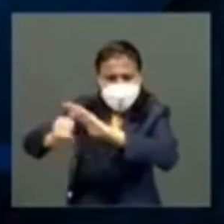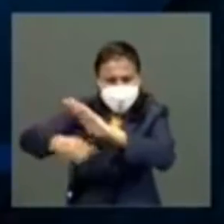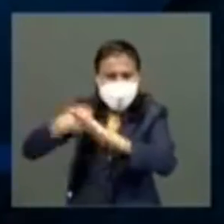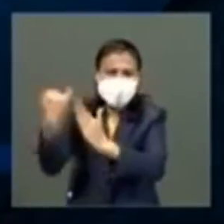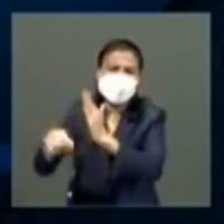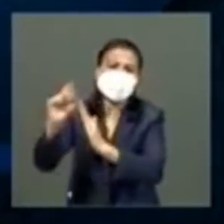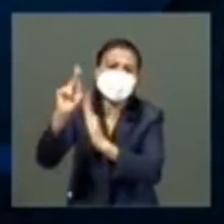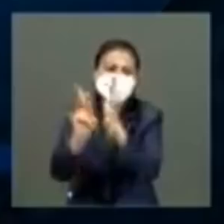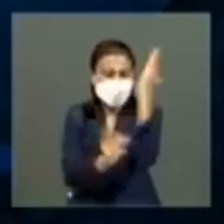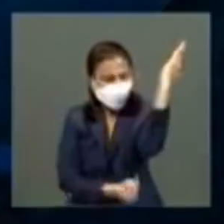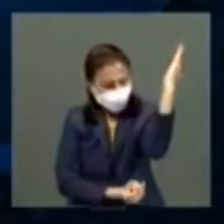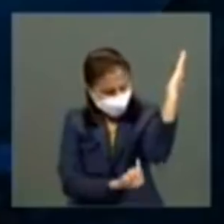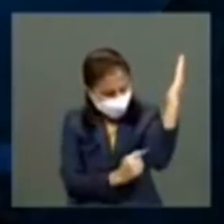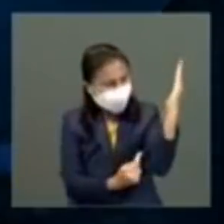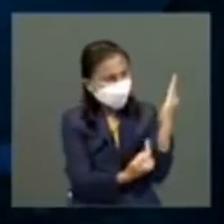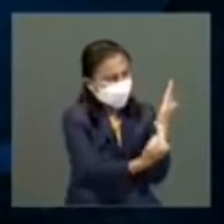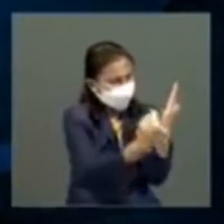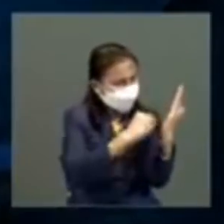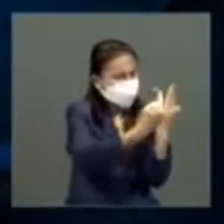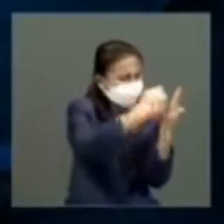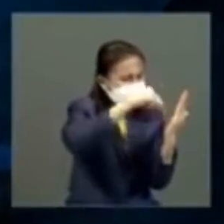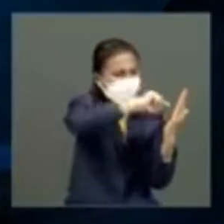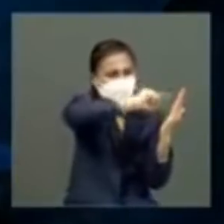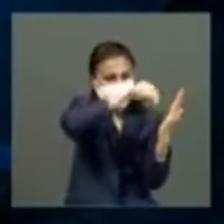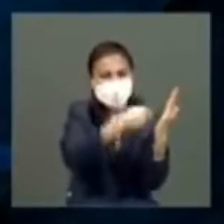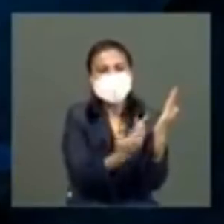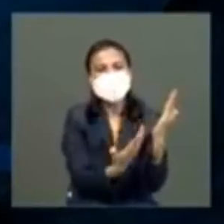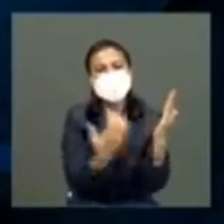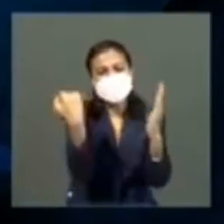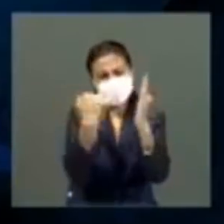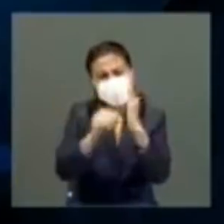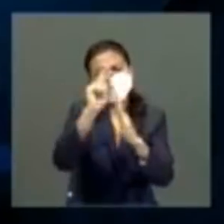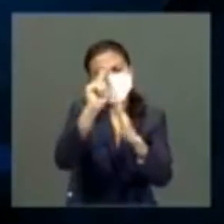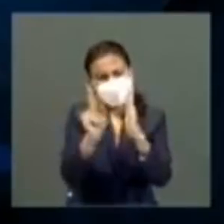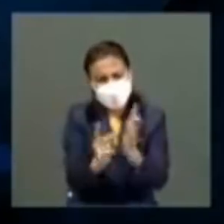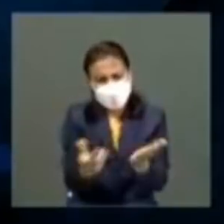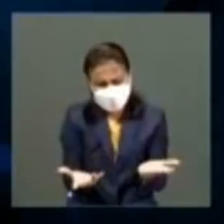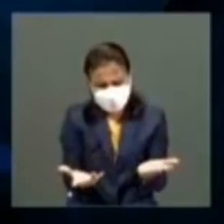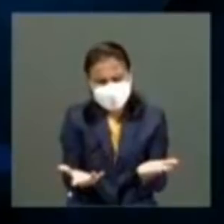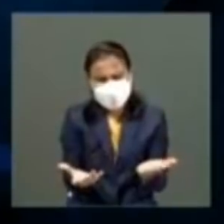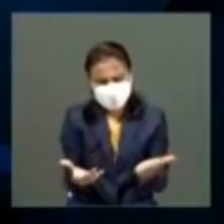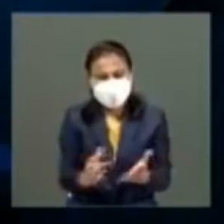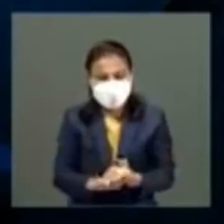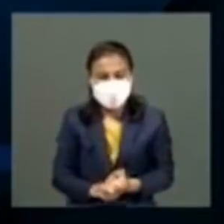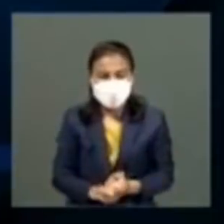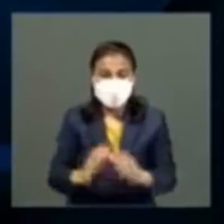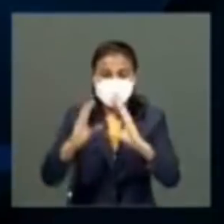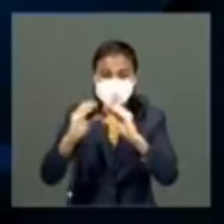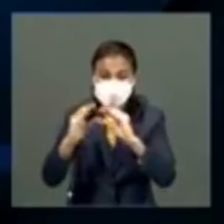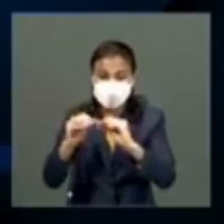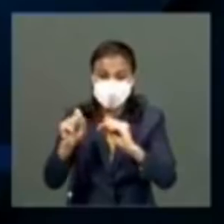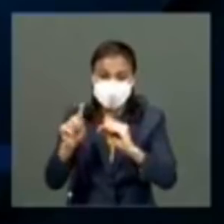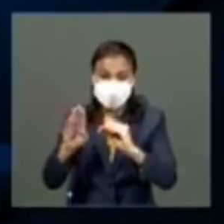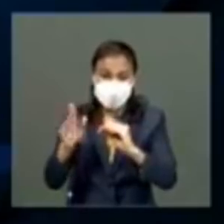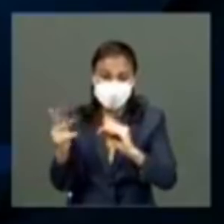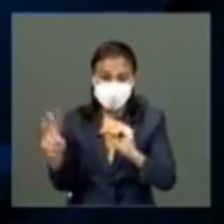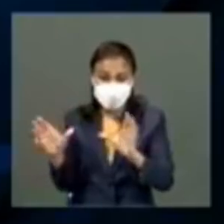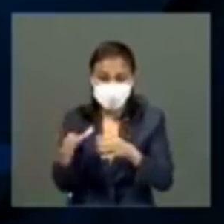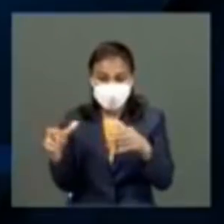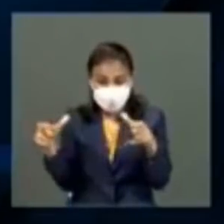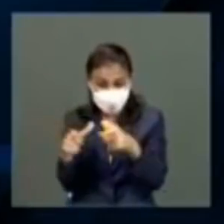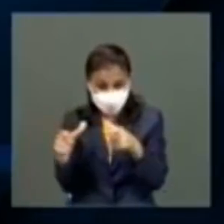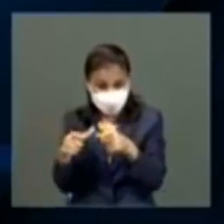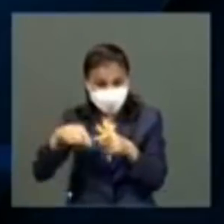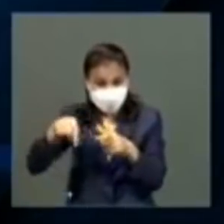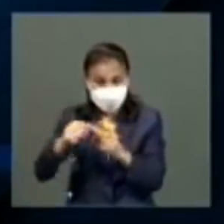ได้การลักลอบเข้าทางพรมแดนธรรมชาตินะคะทางที่ประชุมสปกชุดเล็กวันนี้ก็ก็ได้